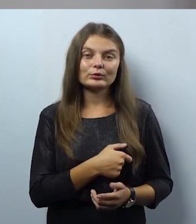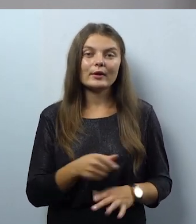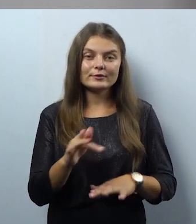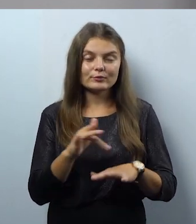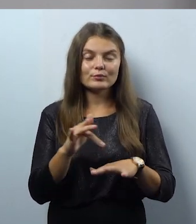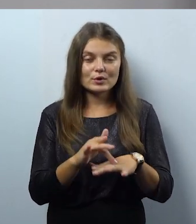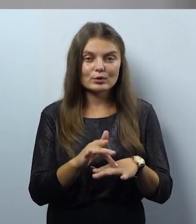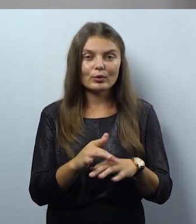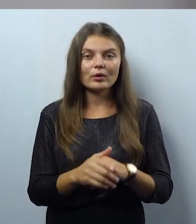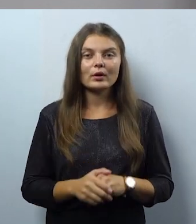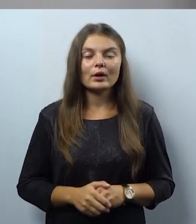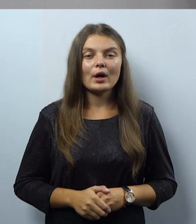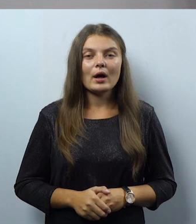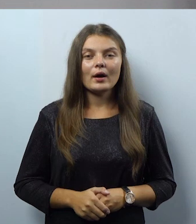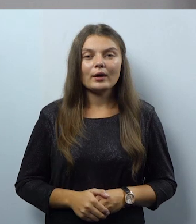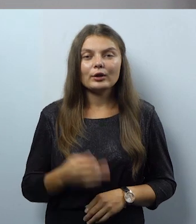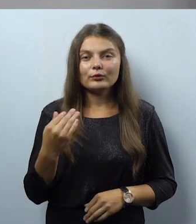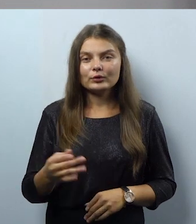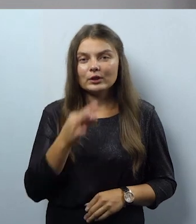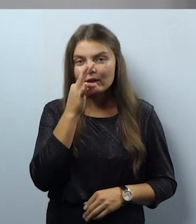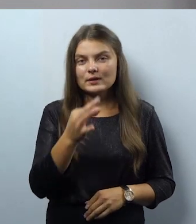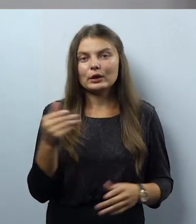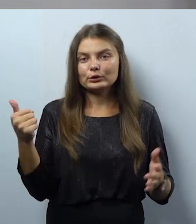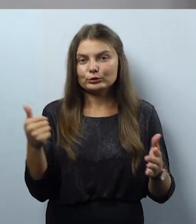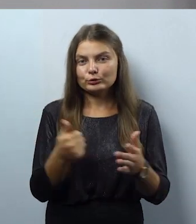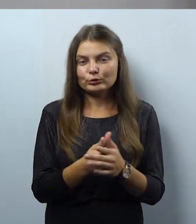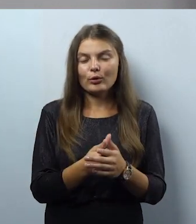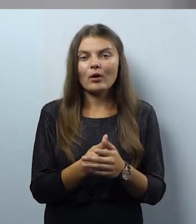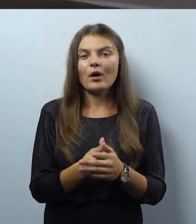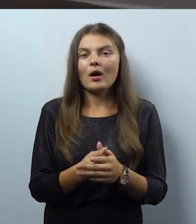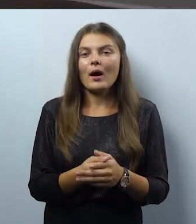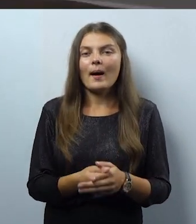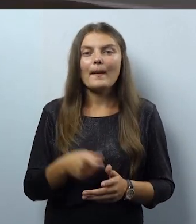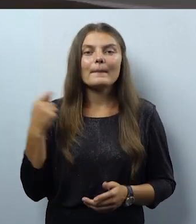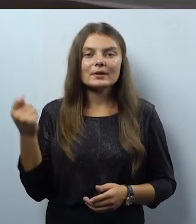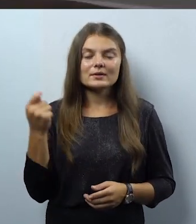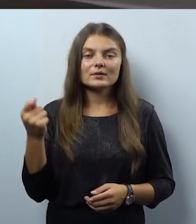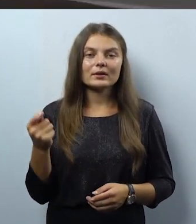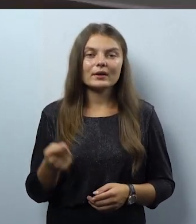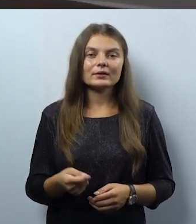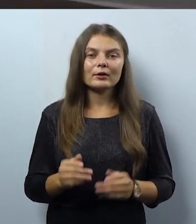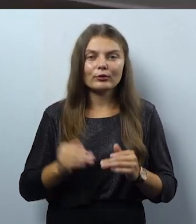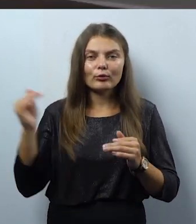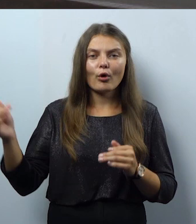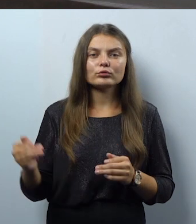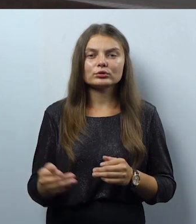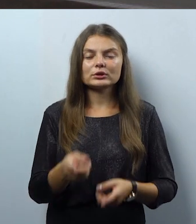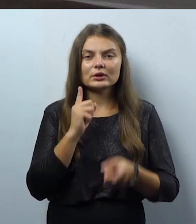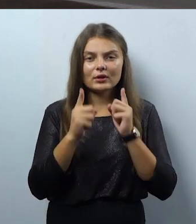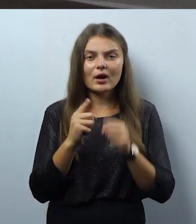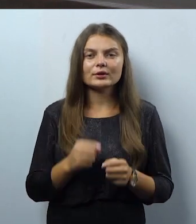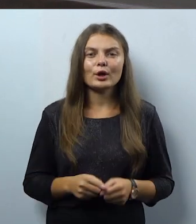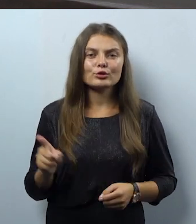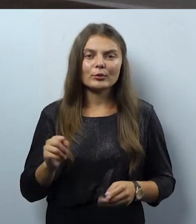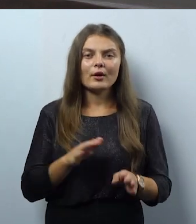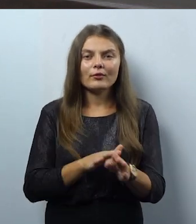до президента, до кабінету міністрів, до прем'єр-міністра, щоб якось допомогли вирішити нам цю проблему. Тобто направити петицію